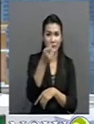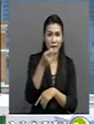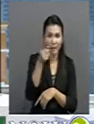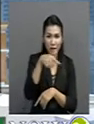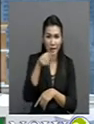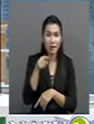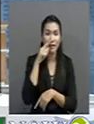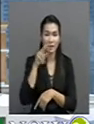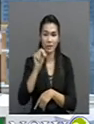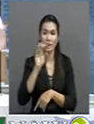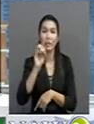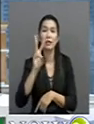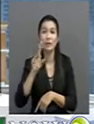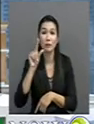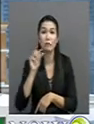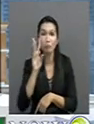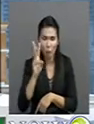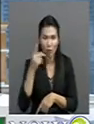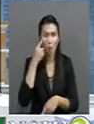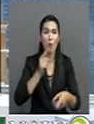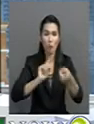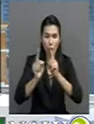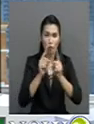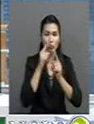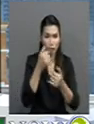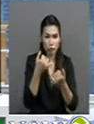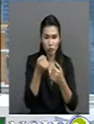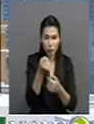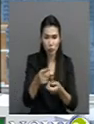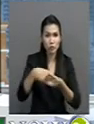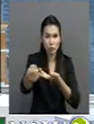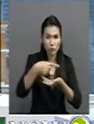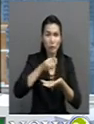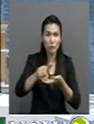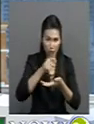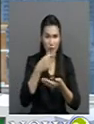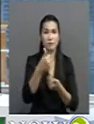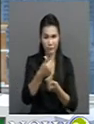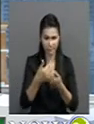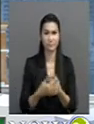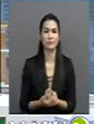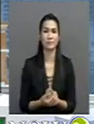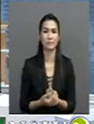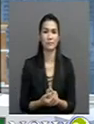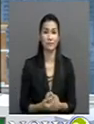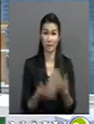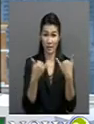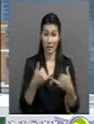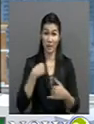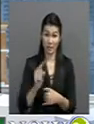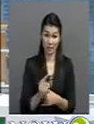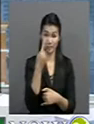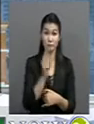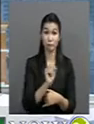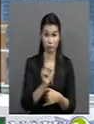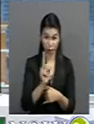ดแล้วก็เข้ามาคุยข่าวกันสดๆผ่านรายการของเรา1ชั่วโมงเต็มๆจากนี้ไปครับ ค่ะ ไปเริ่มต้นนะครับกับเห